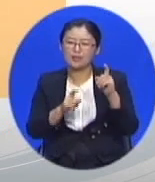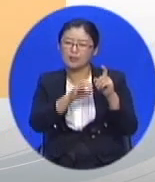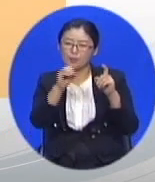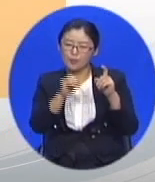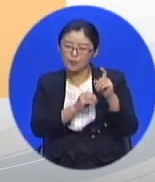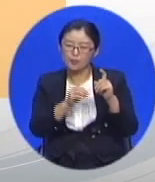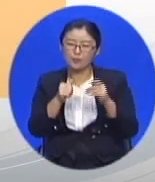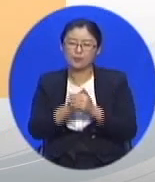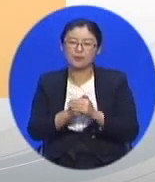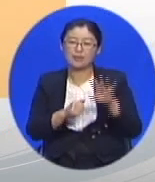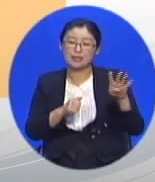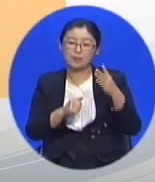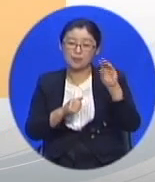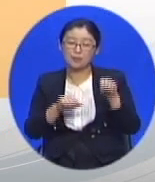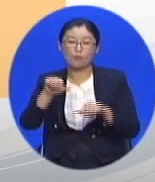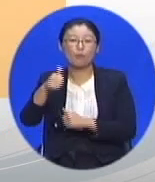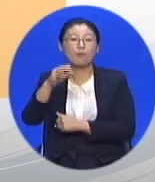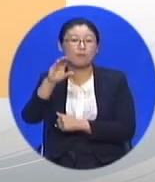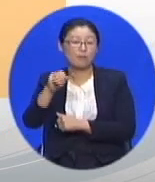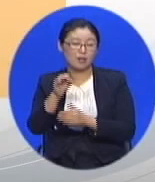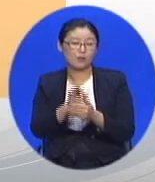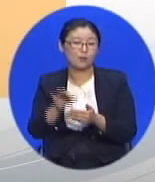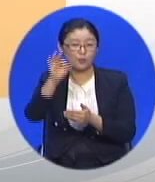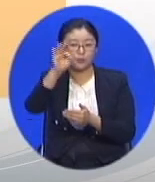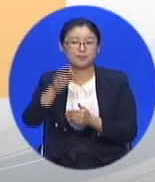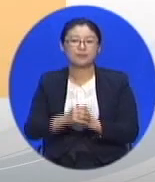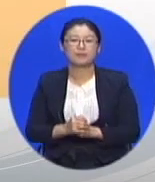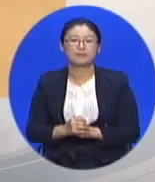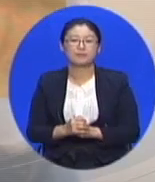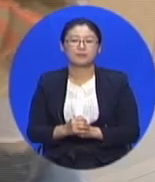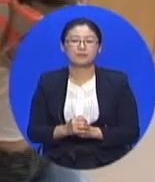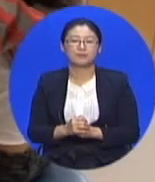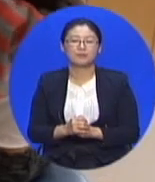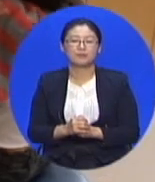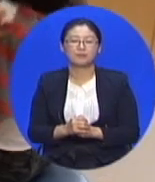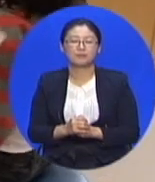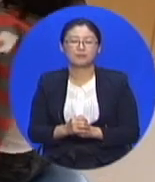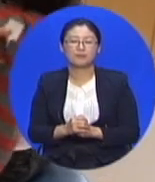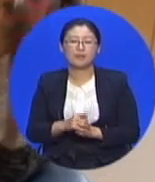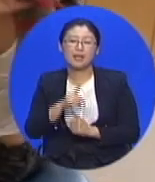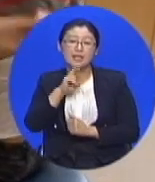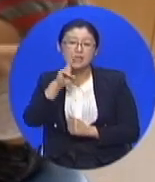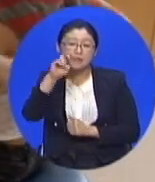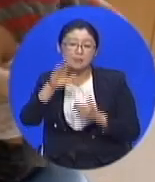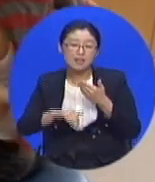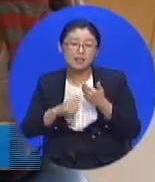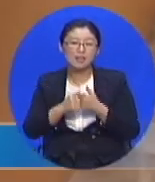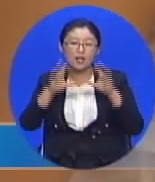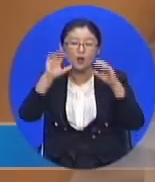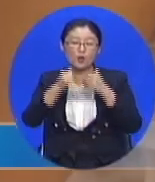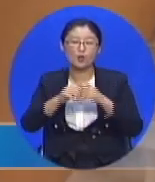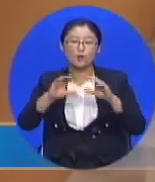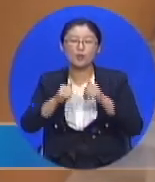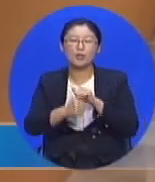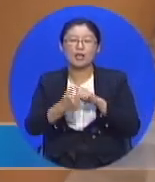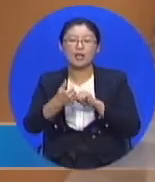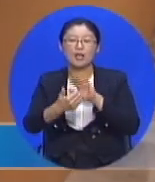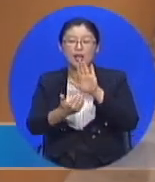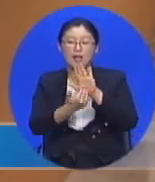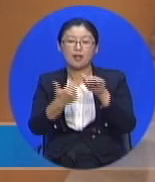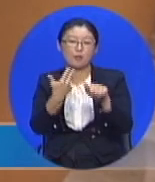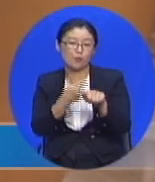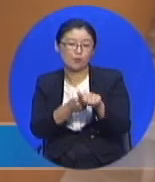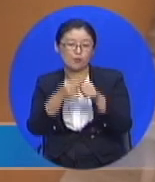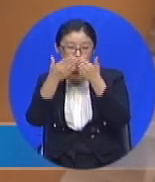고소득자는 400만 원에서 500만 원으로 상한 금액이 높아집니다. 만 12세 이하 어린이 국가예방접종도 무료로